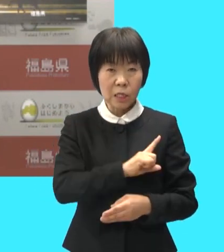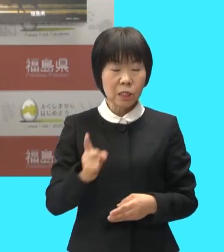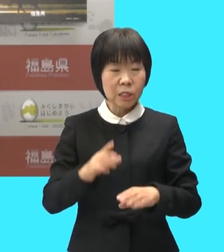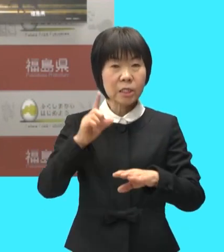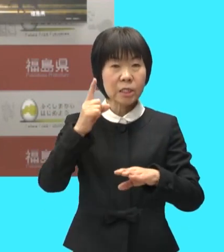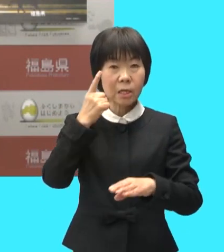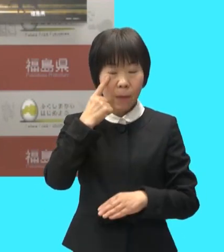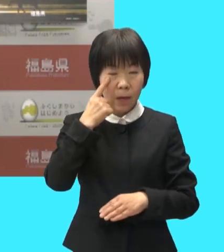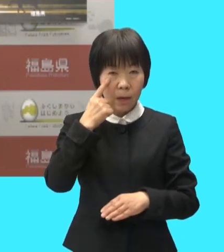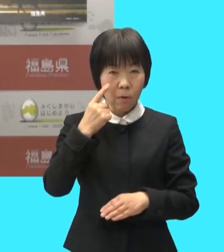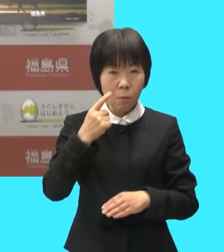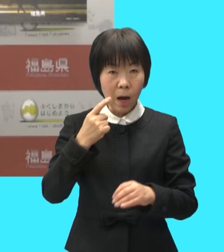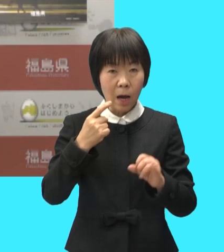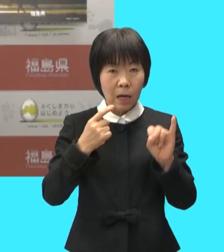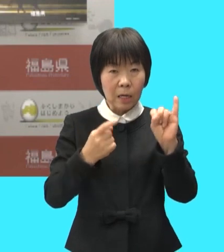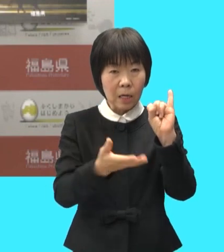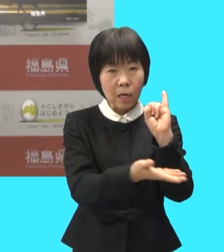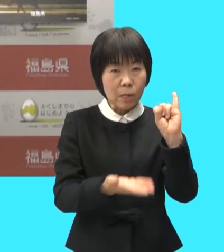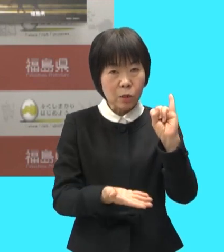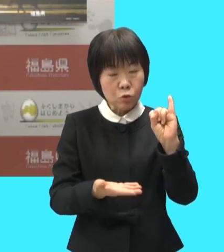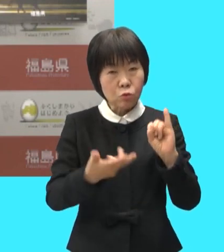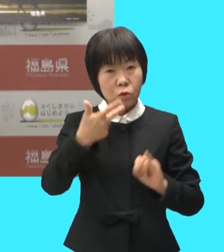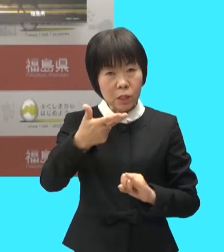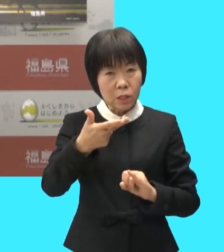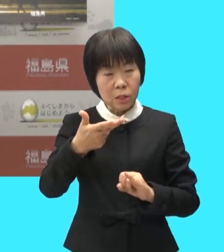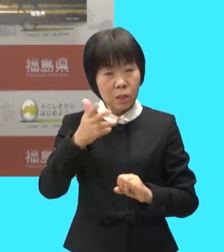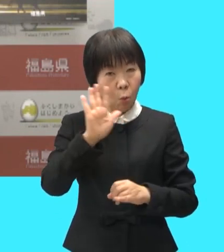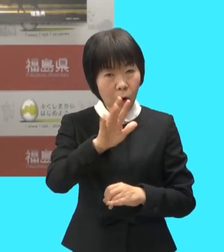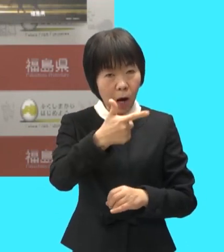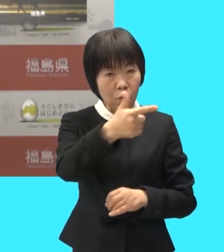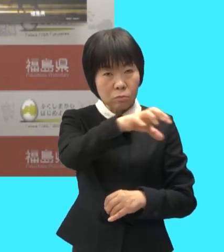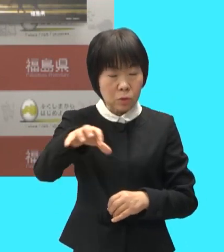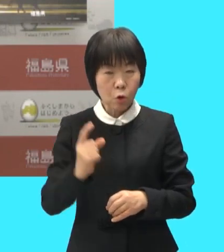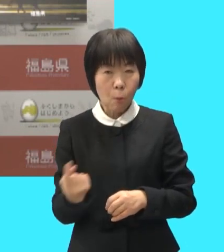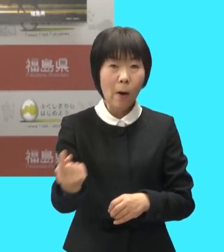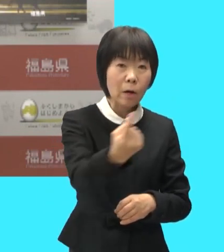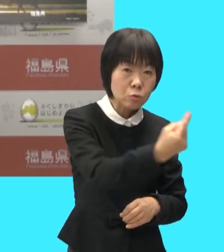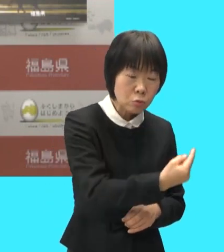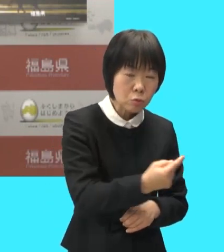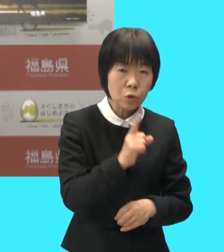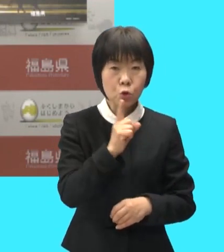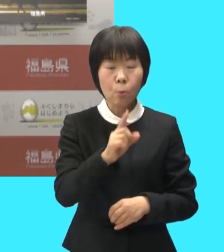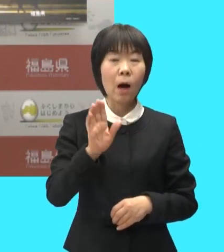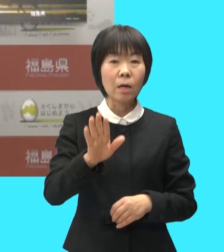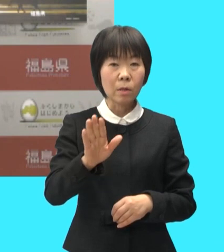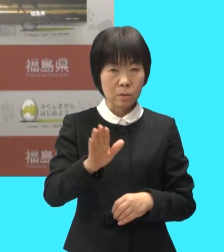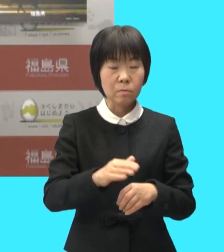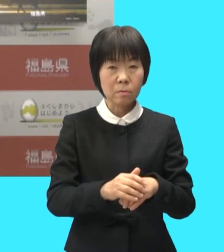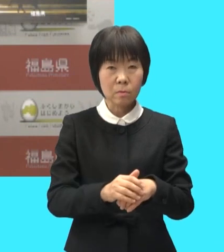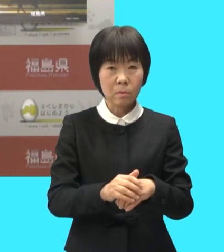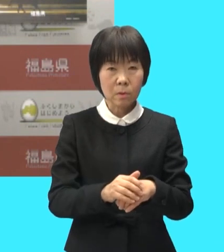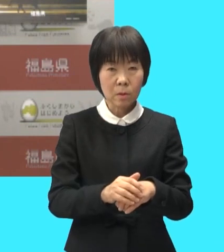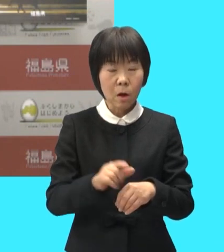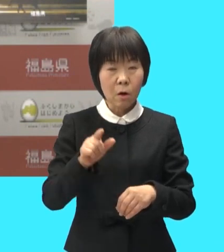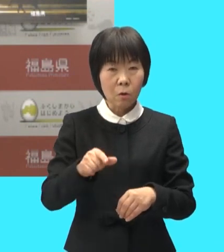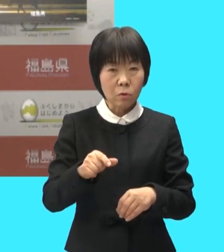の6市を回るとかですね、そういった言及がされている都道府県が結構多くあるように見受けられるんですが、県民から非常に高